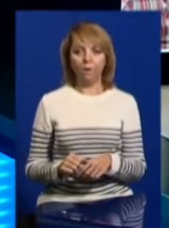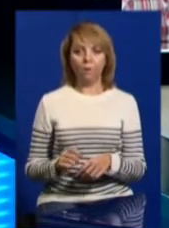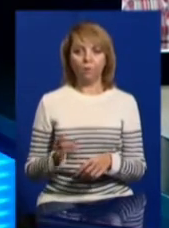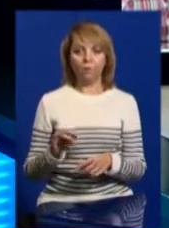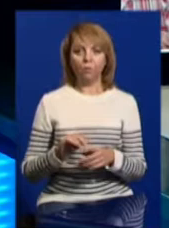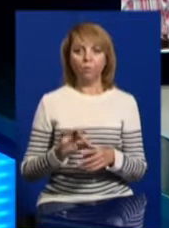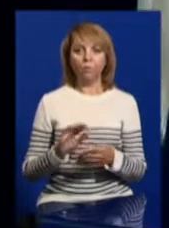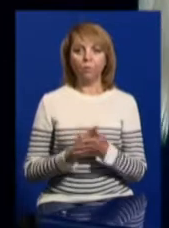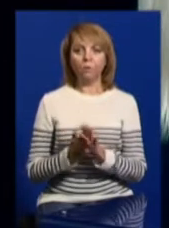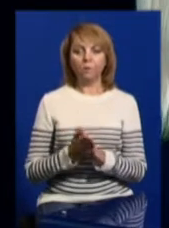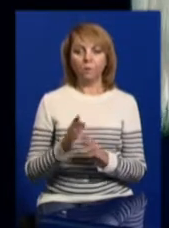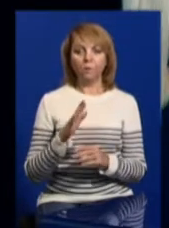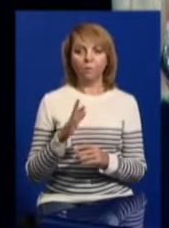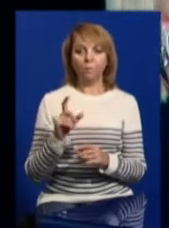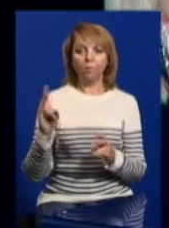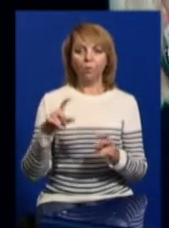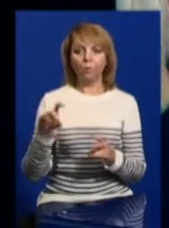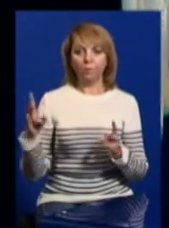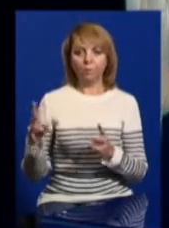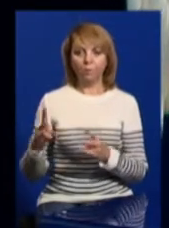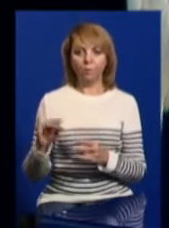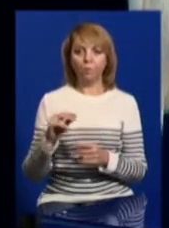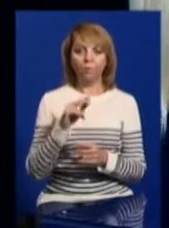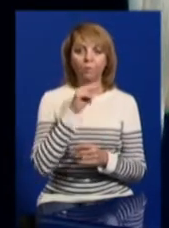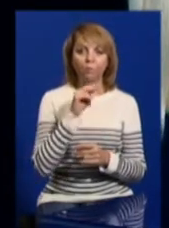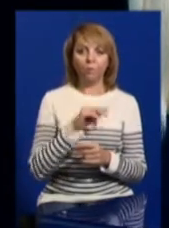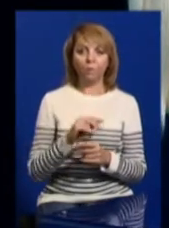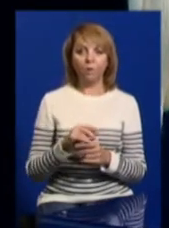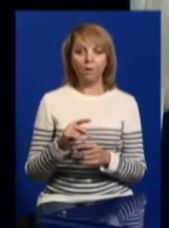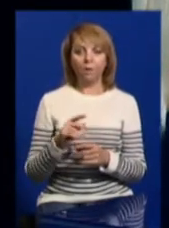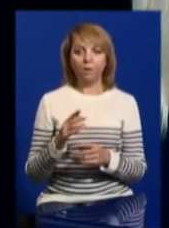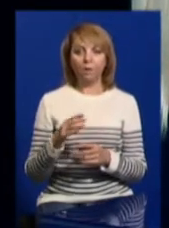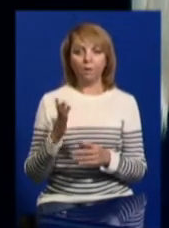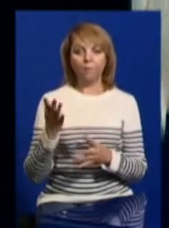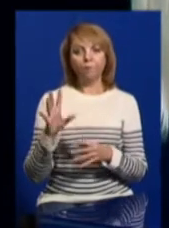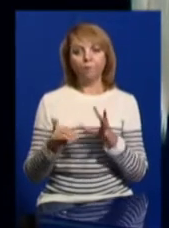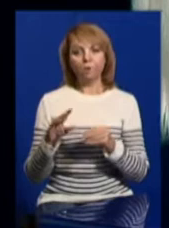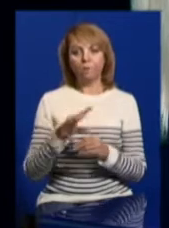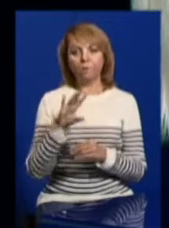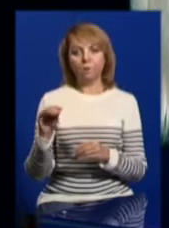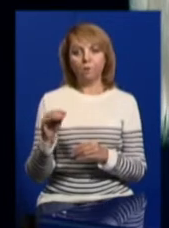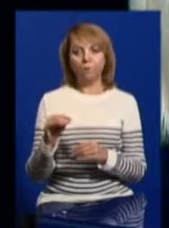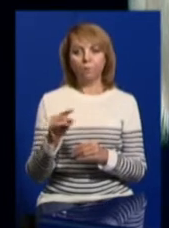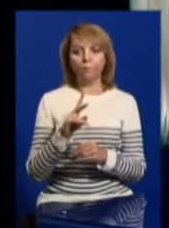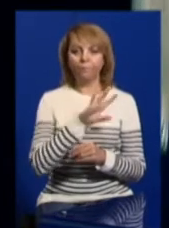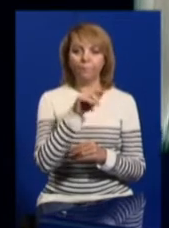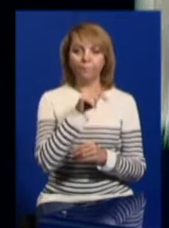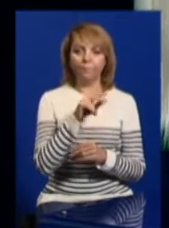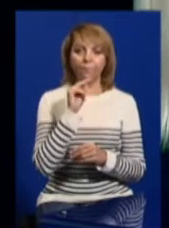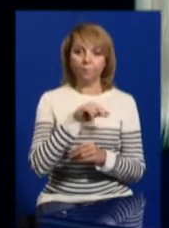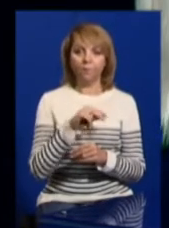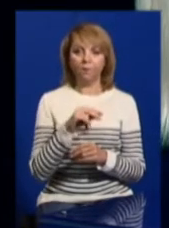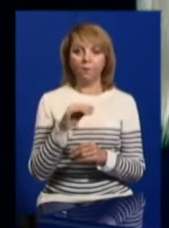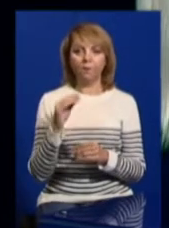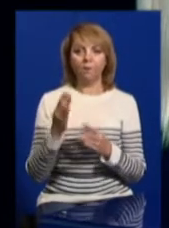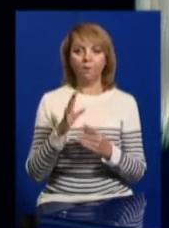позиції потерпілих, щодо обвинувачених, чи вона однозначна, чи вважають всі до єдиного, що обидва